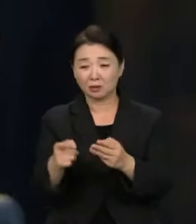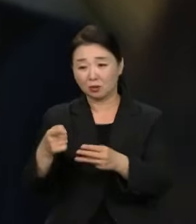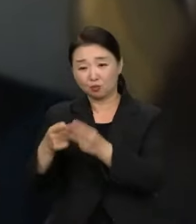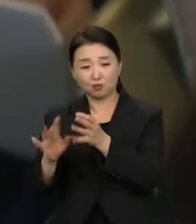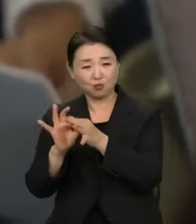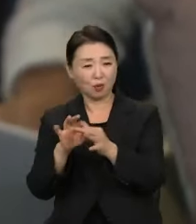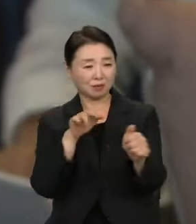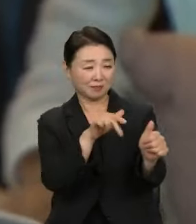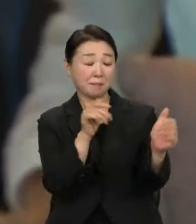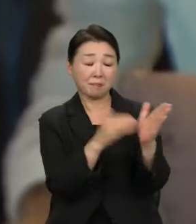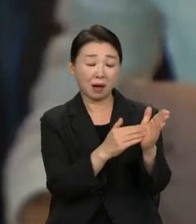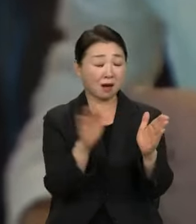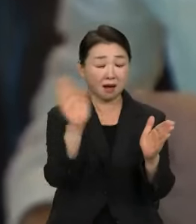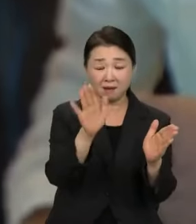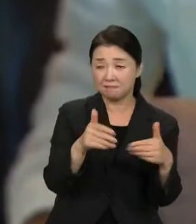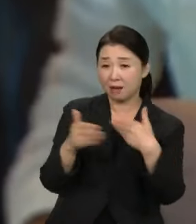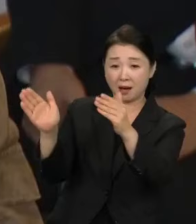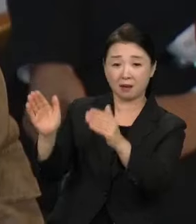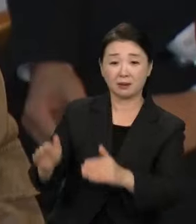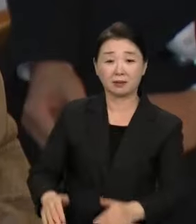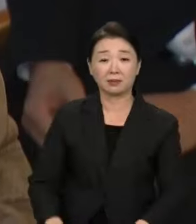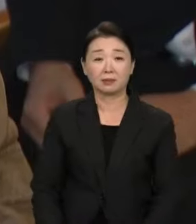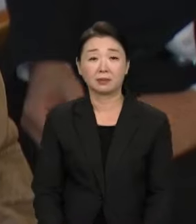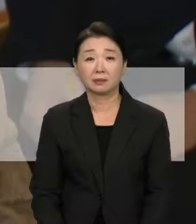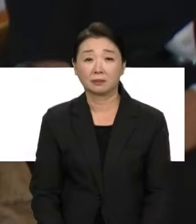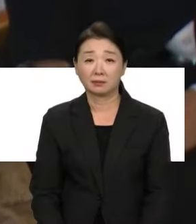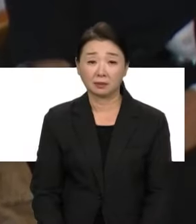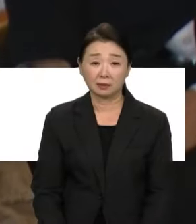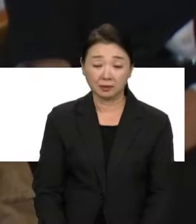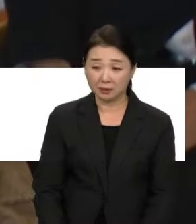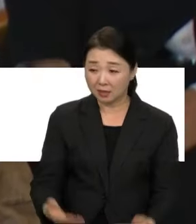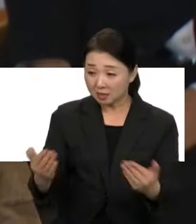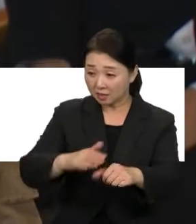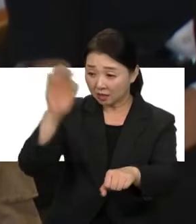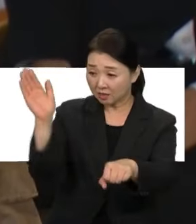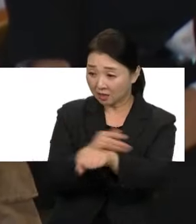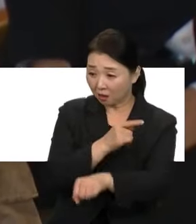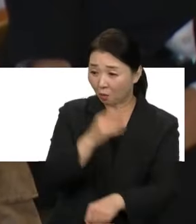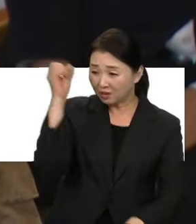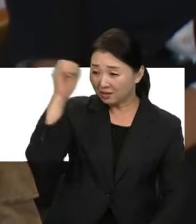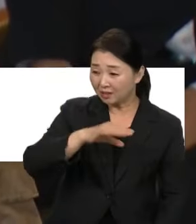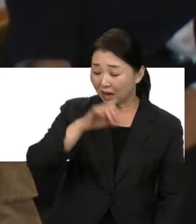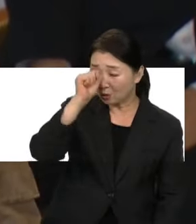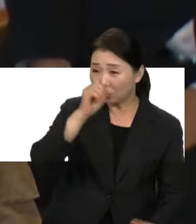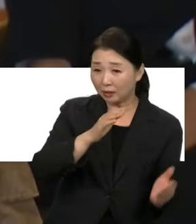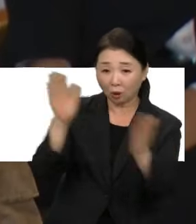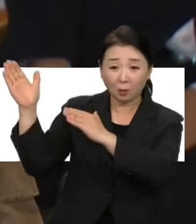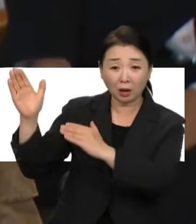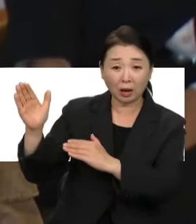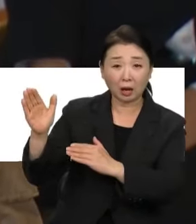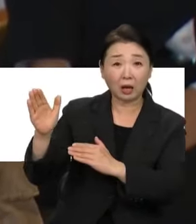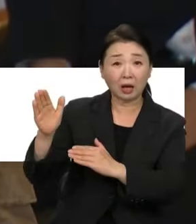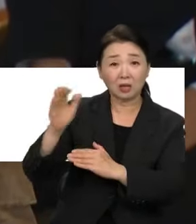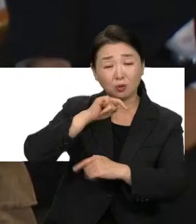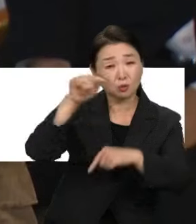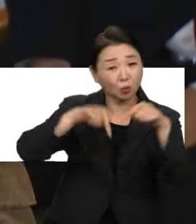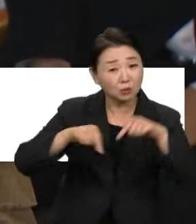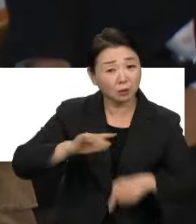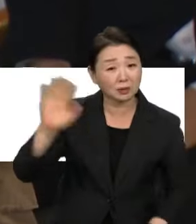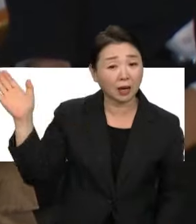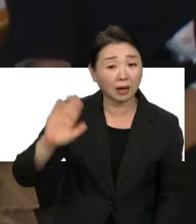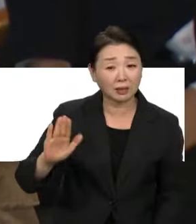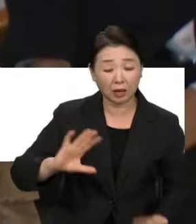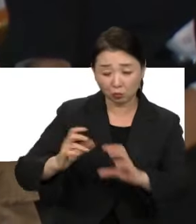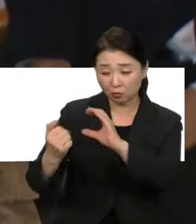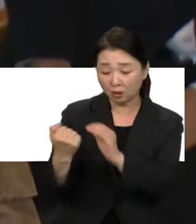지적에도 정면으로 반박했습니다. 잘못된 것을 보고 그냥 좋게 좋게 넘어가자는 것이 좋은 정치는 아니라고 생각합니다. 우리 국민의힘이